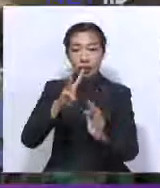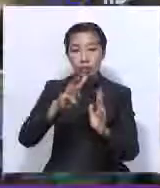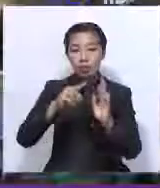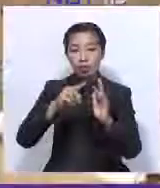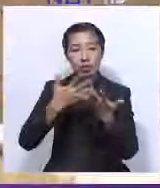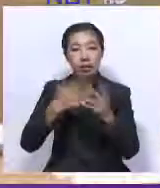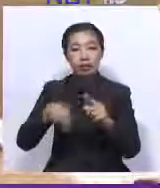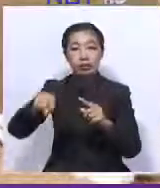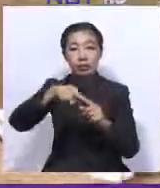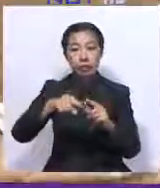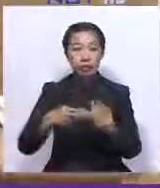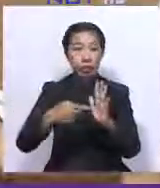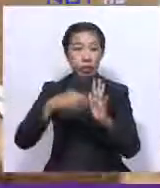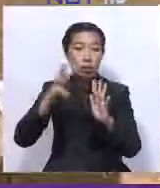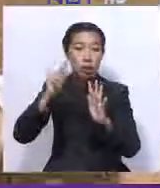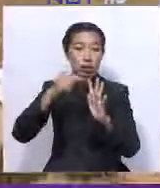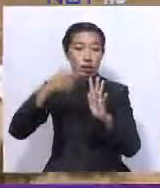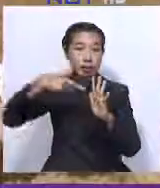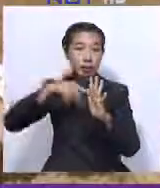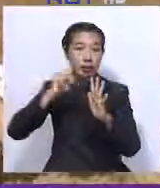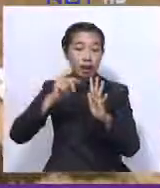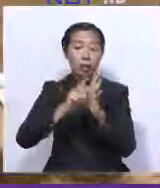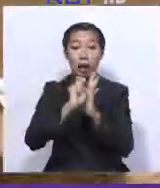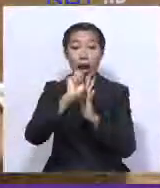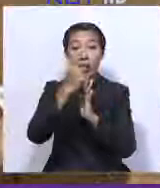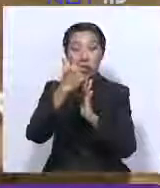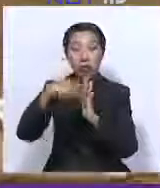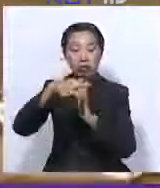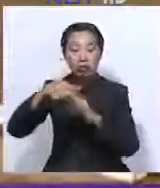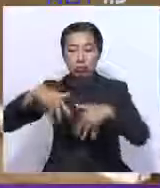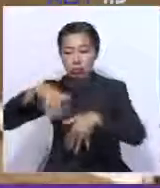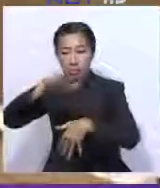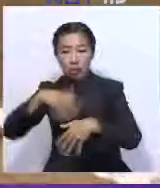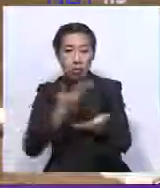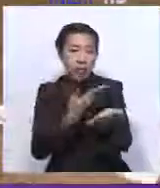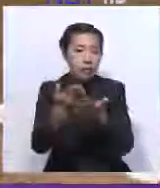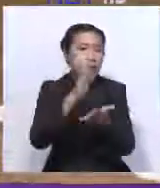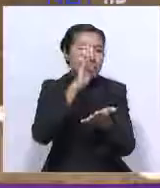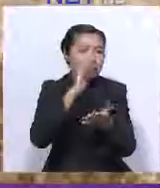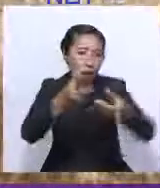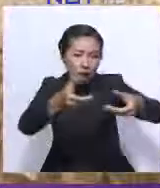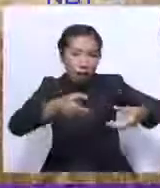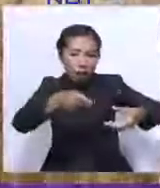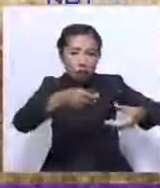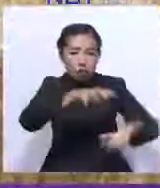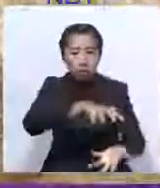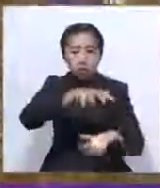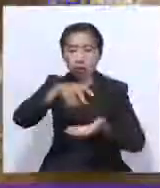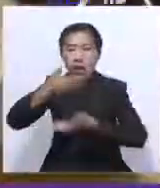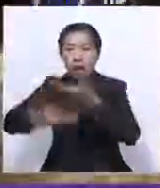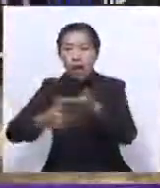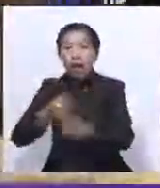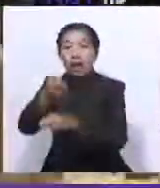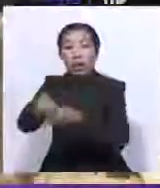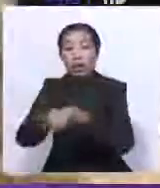มีพ่อค้ามาซื้อฟางข้าวจากชาวนาในพื้นที่เพื่อนำไปจำหน่ายต่อให้กับเกษตรกรที่เลี้ยงวัวนมในอำเภอมวกเหล็